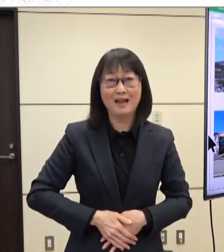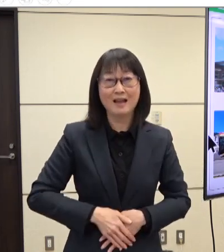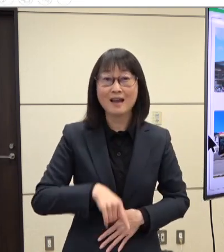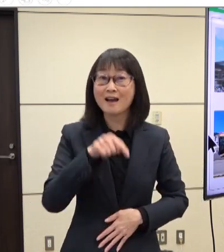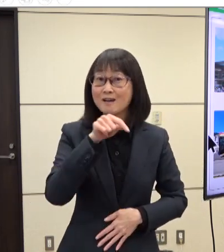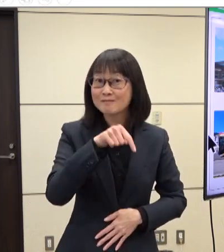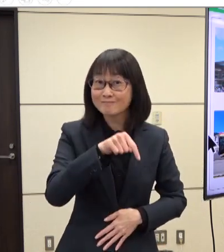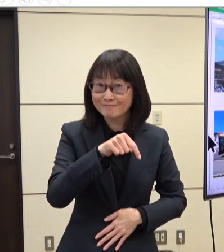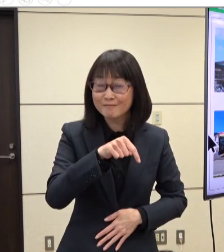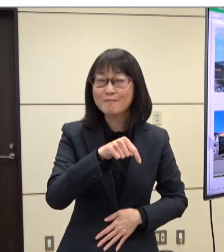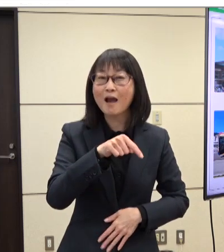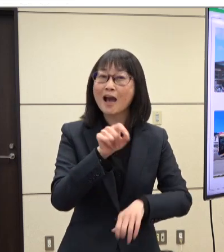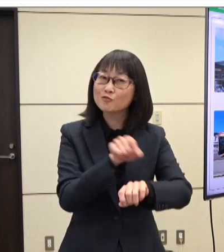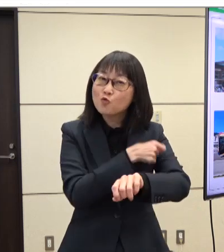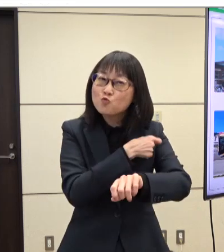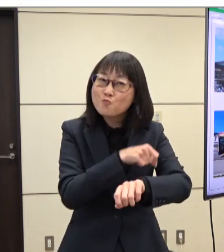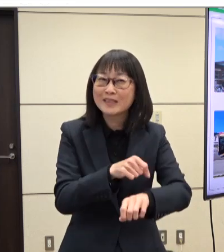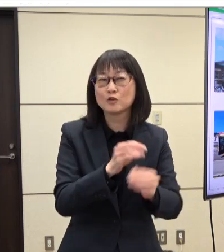番のテーマでありまして、